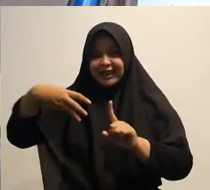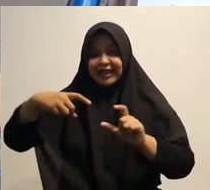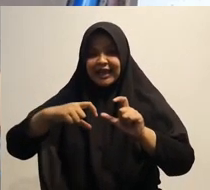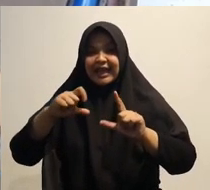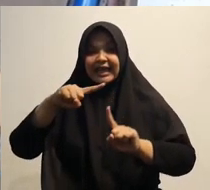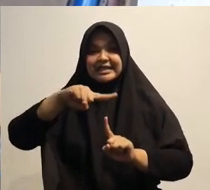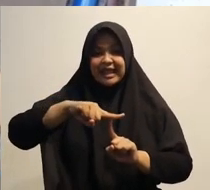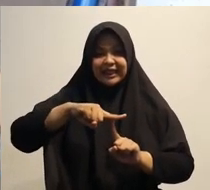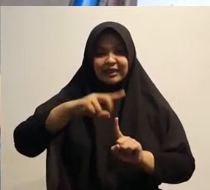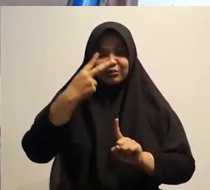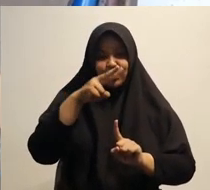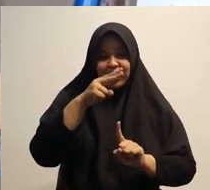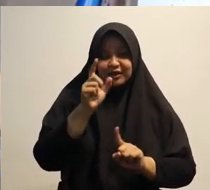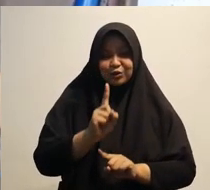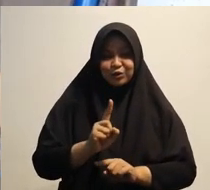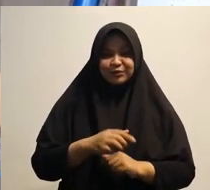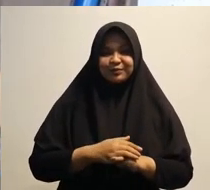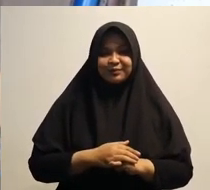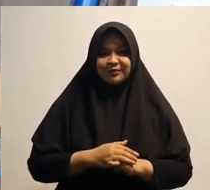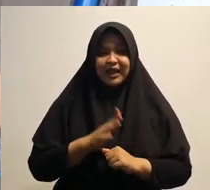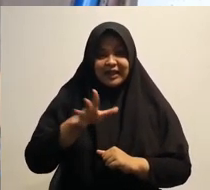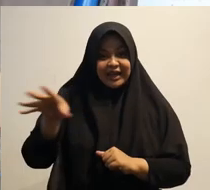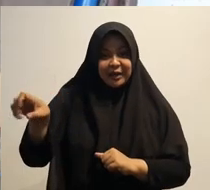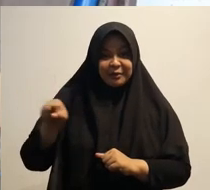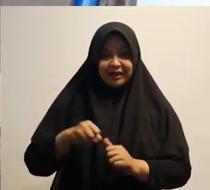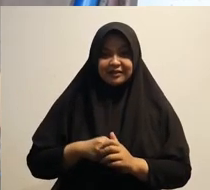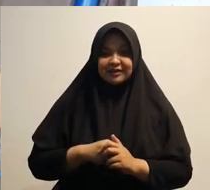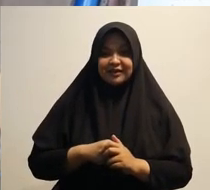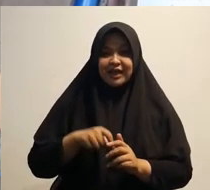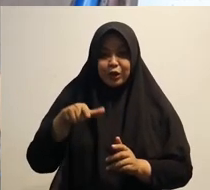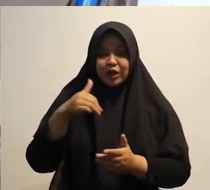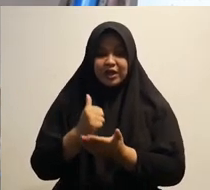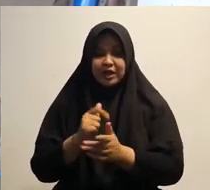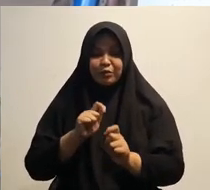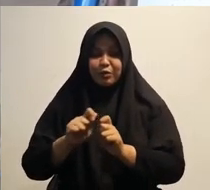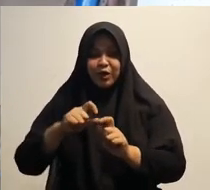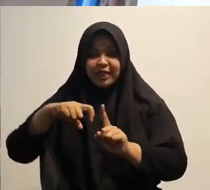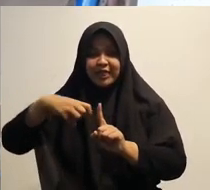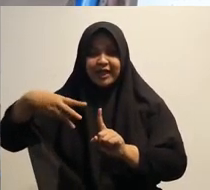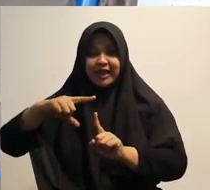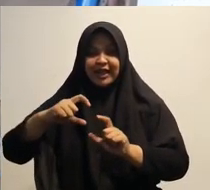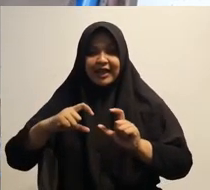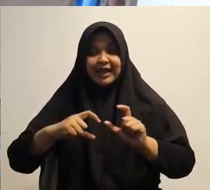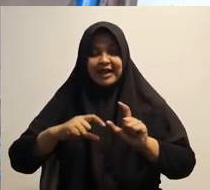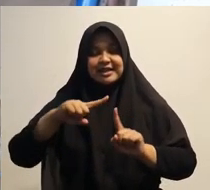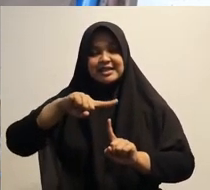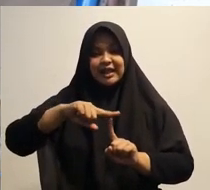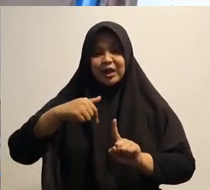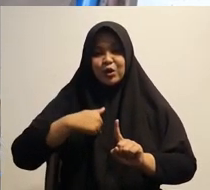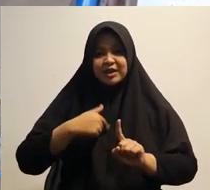lihat-lihat kesetnya gitu. Ya nanti saya ambil yang bisa insya Allah. Jadi selain mau lihat keset, sebenarnya saya